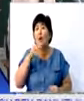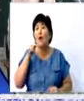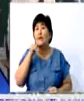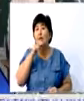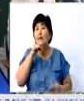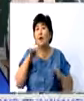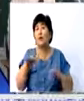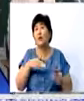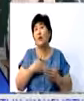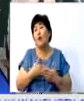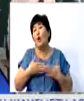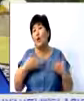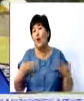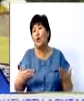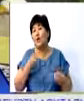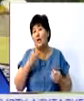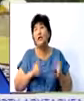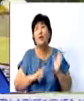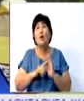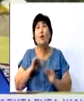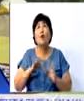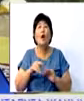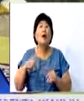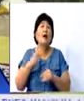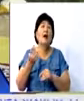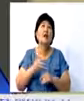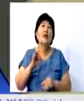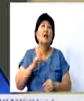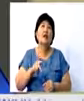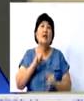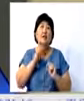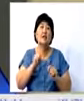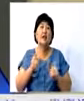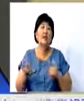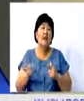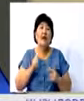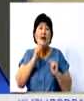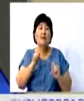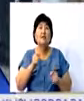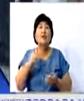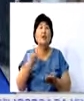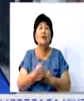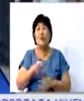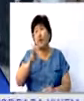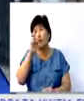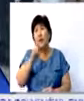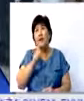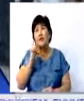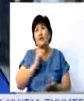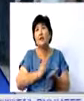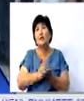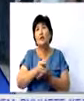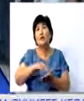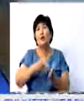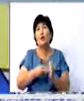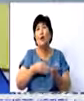ықпал етіп жатыр екен. Үлкен жақсы бастама. Биыл ауданда алғаш рет жалын жастар сыйлығы тағайындалған. Сыйлықты иелену үшін мемлекеттік жастар саясатын жүзеге